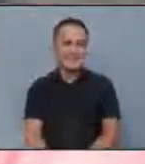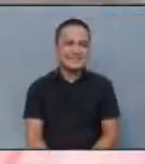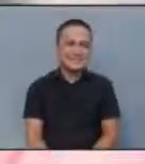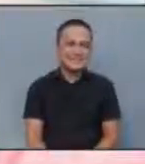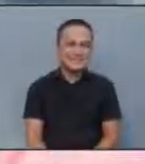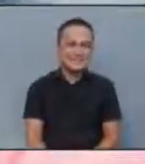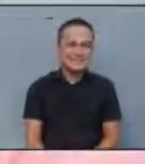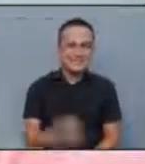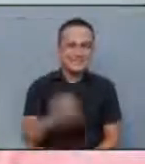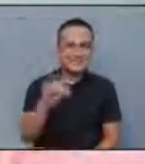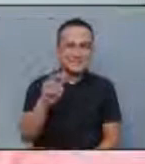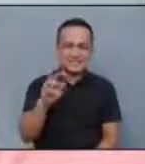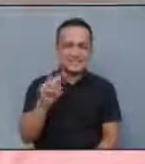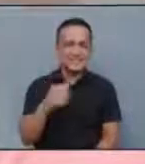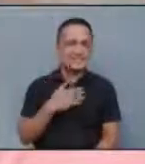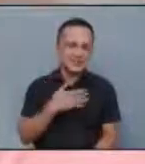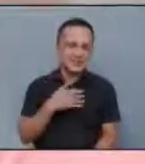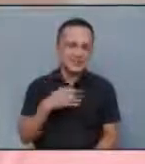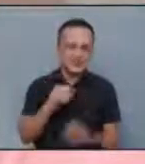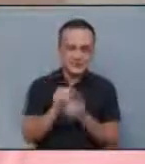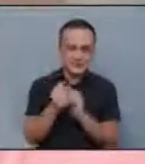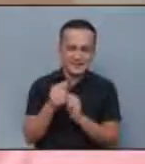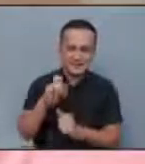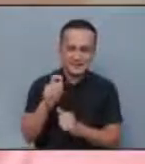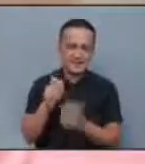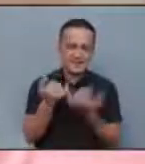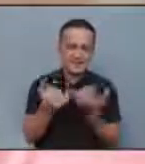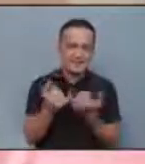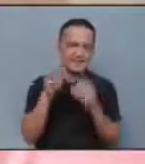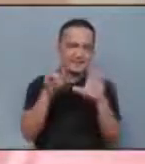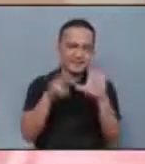Cyra, gusto ko lang natin maging pet for today's video.